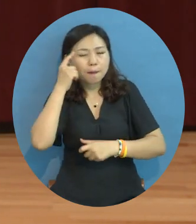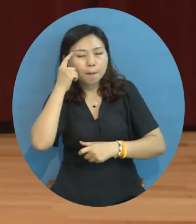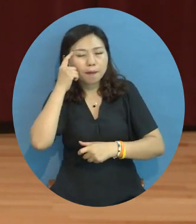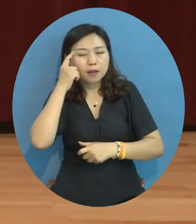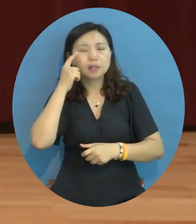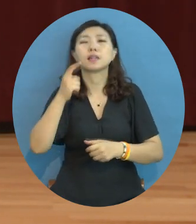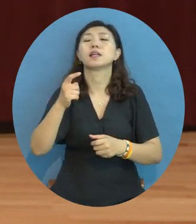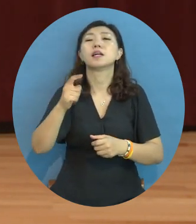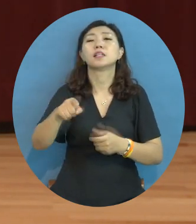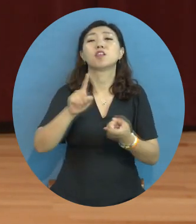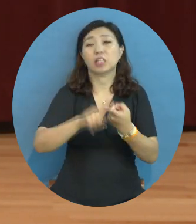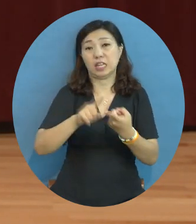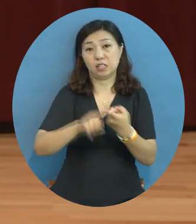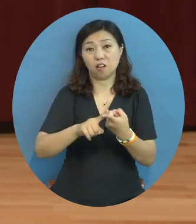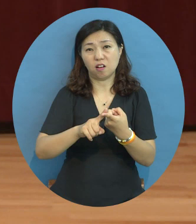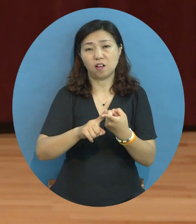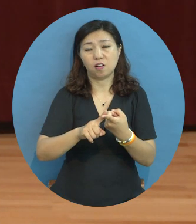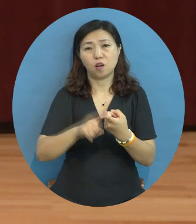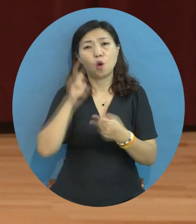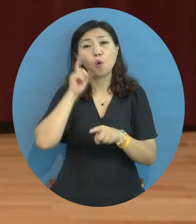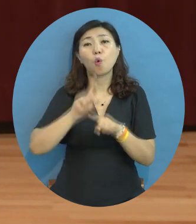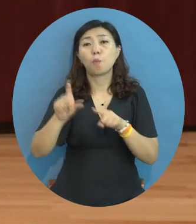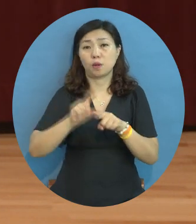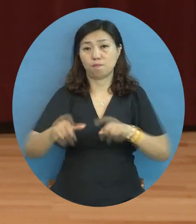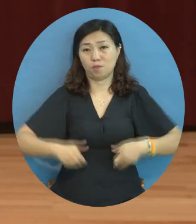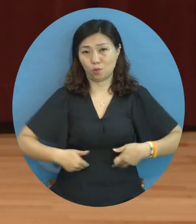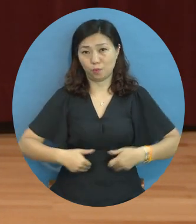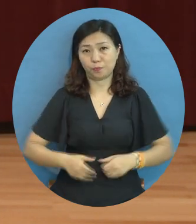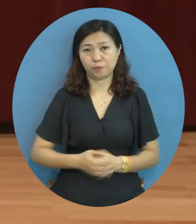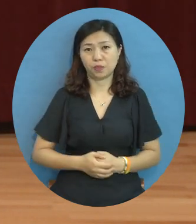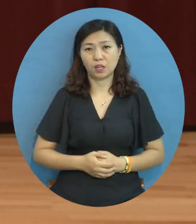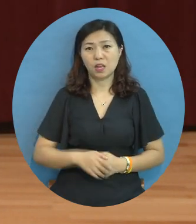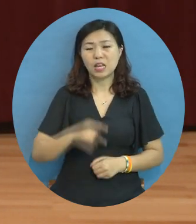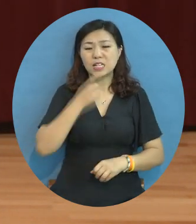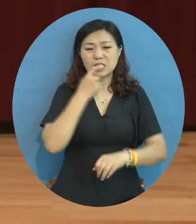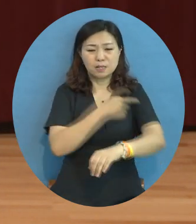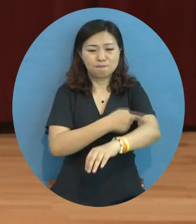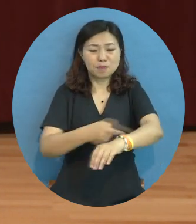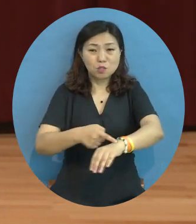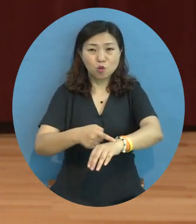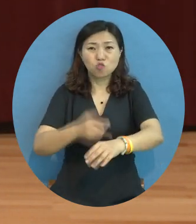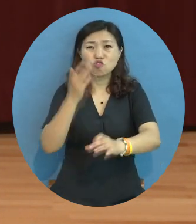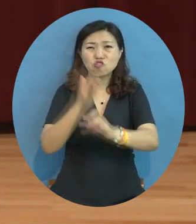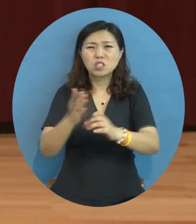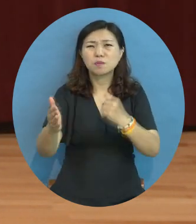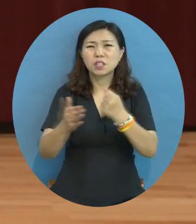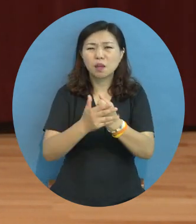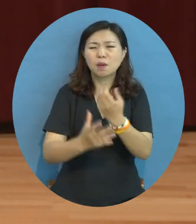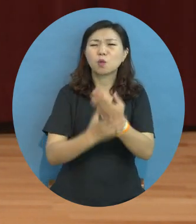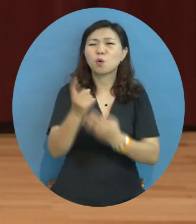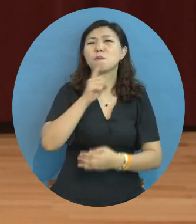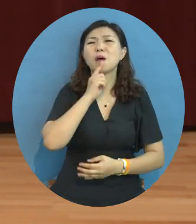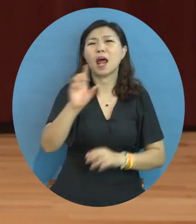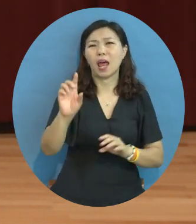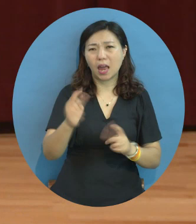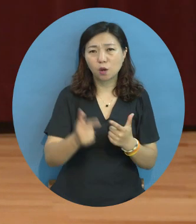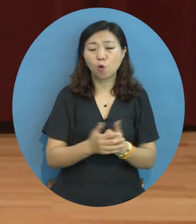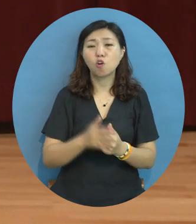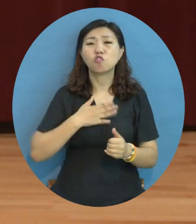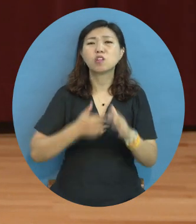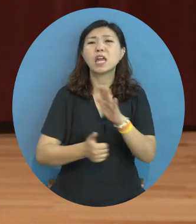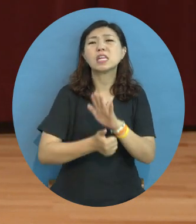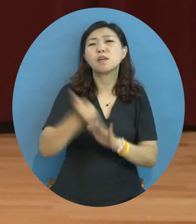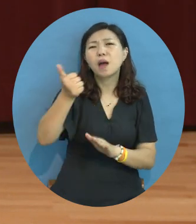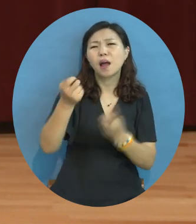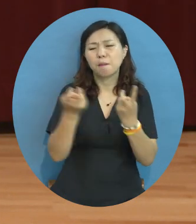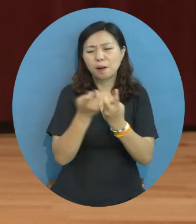그래서 스님이 자꾸 통일 얘기를 하는 거예요. 민족 지상주의라가 통일 얘기하는 게 아니다. 이 얘기. 우리에게 희망을